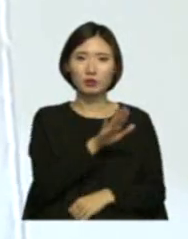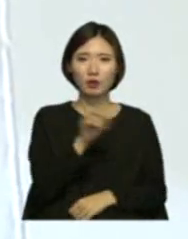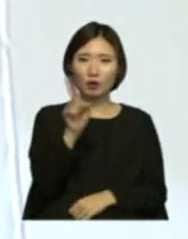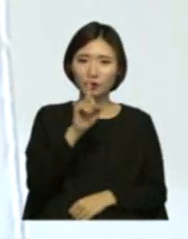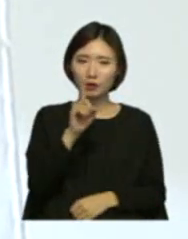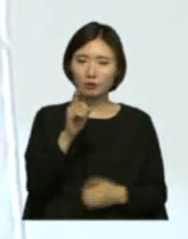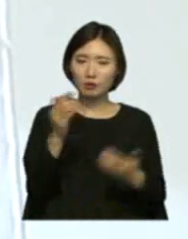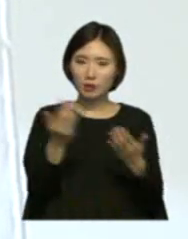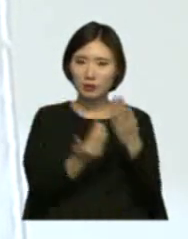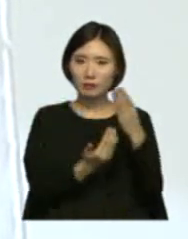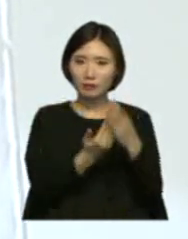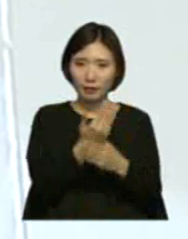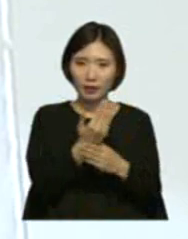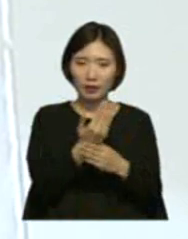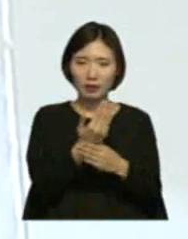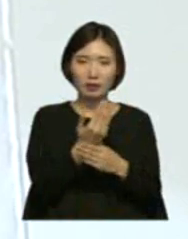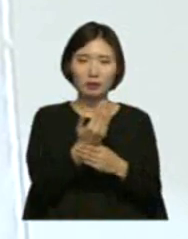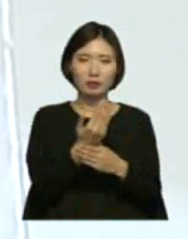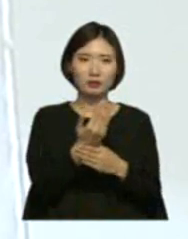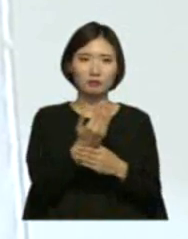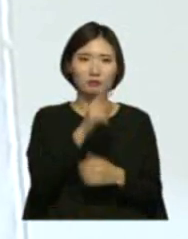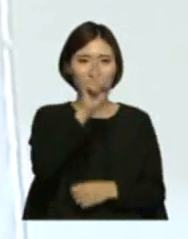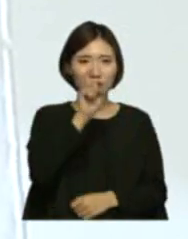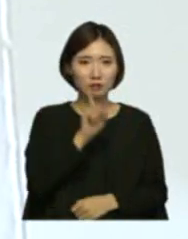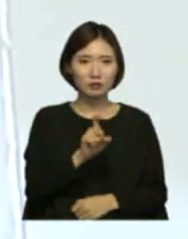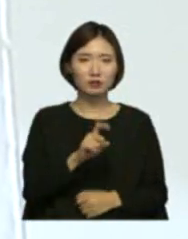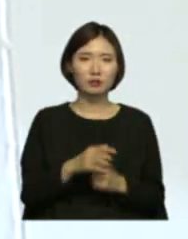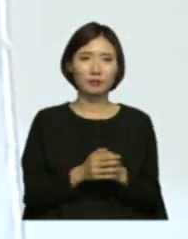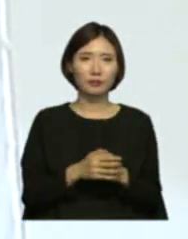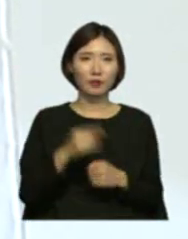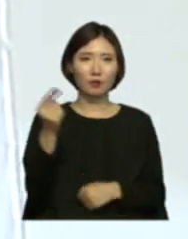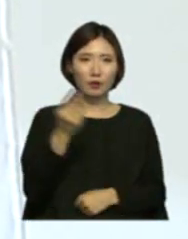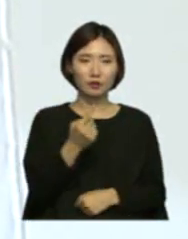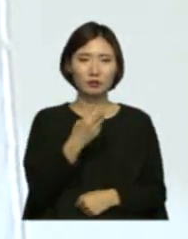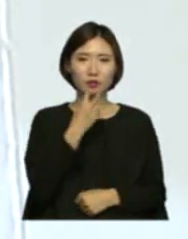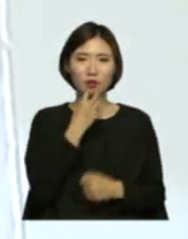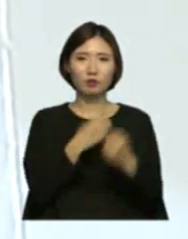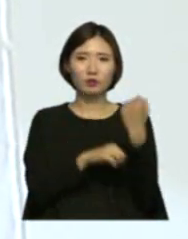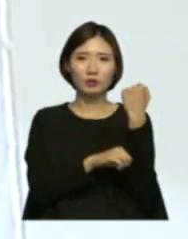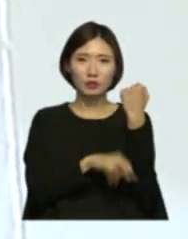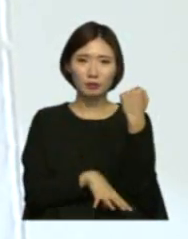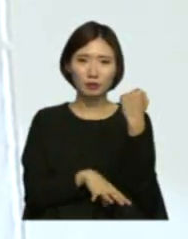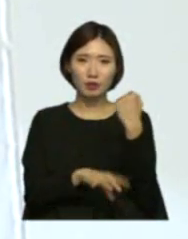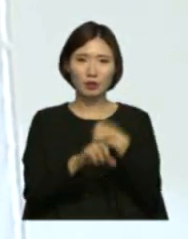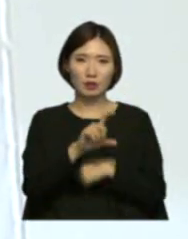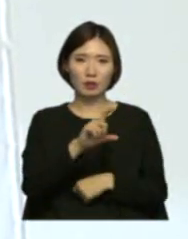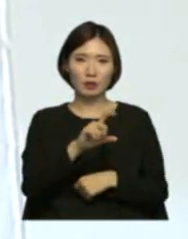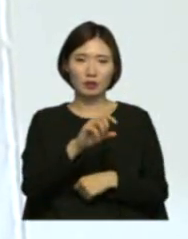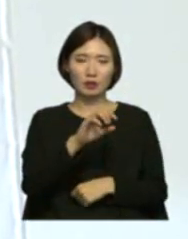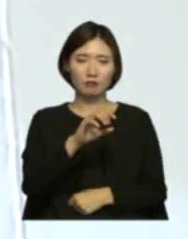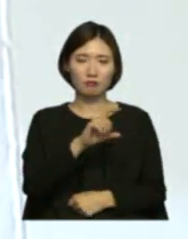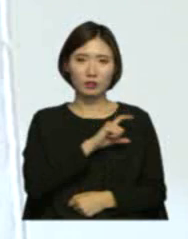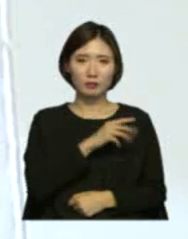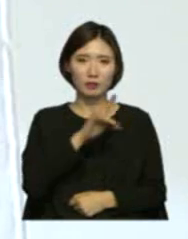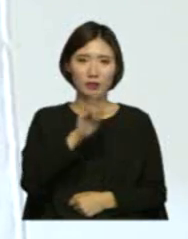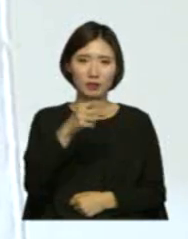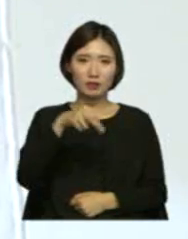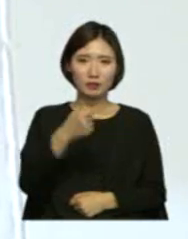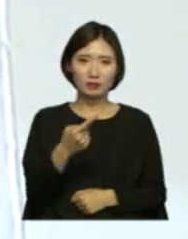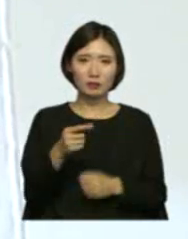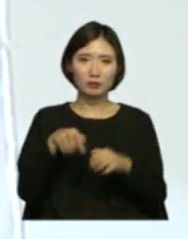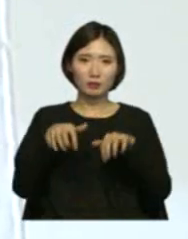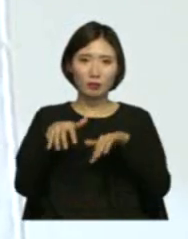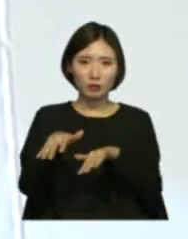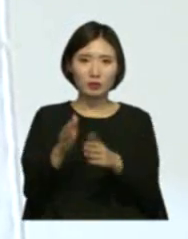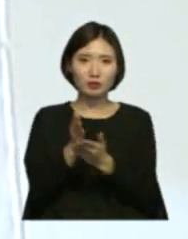일이 일어나고 있나 아카이브를 봤으니 와서 이제 서울 기반의 패션 브랜드 렌스와 봉제 장인들이 함께해서 만들어본